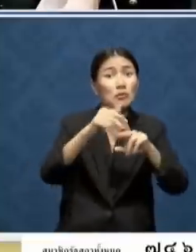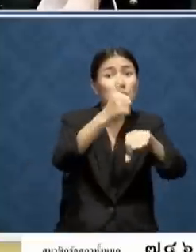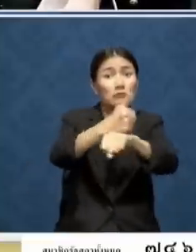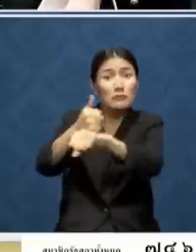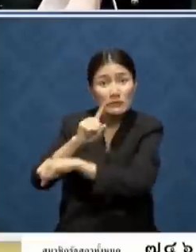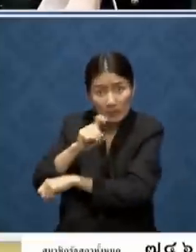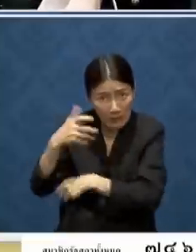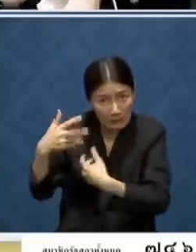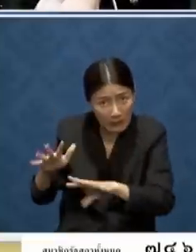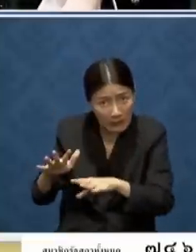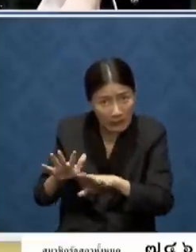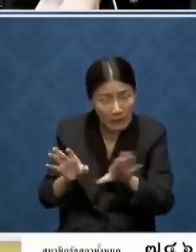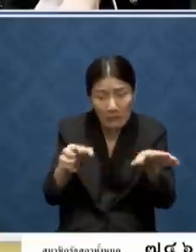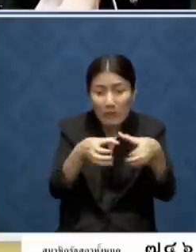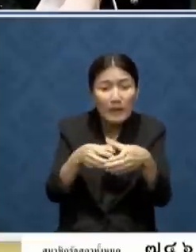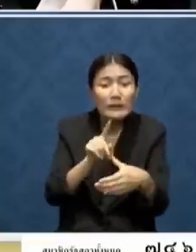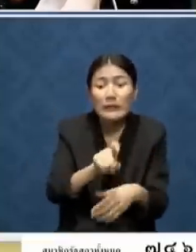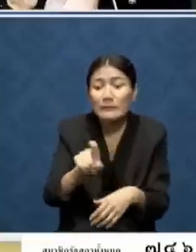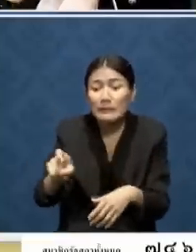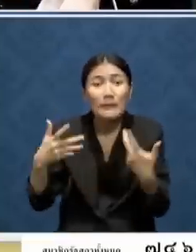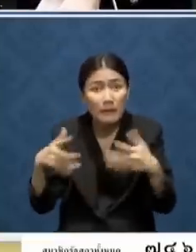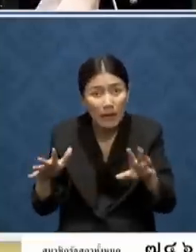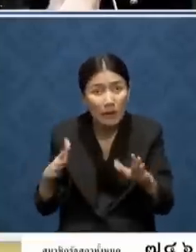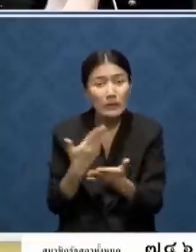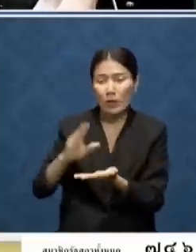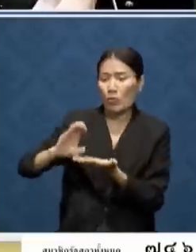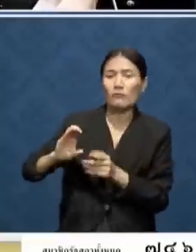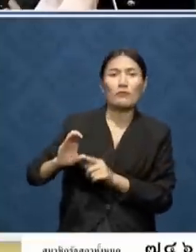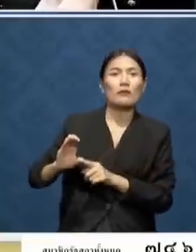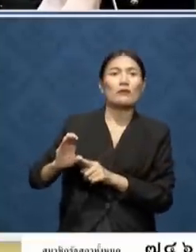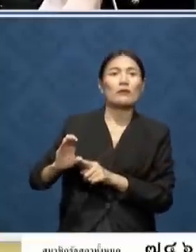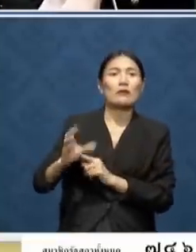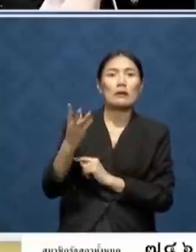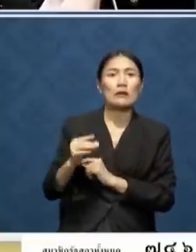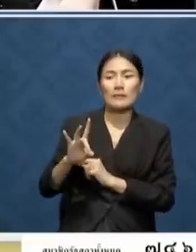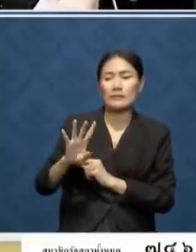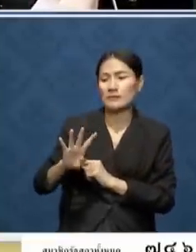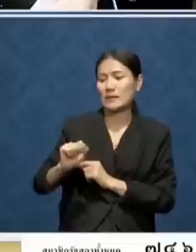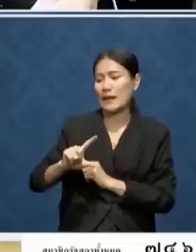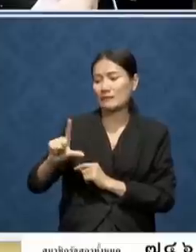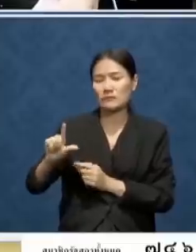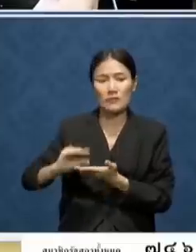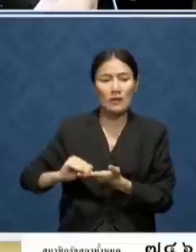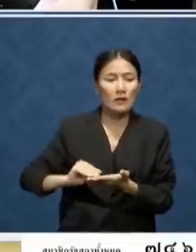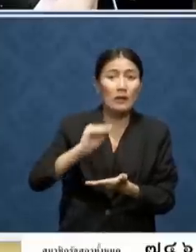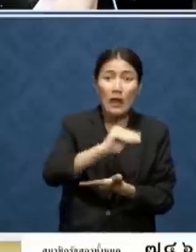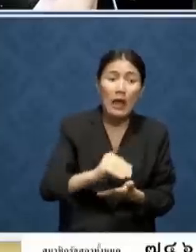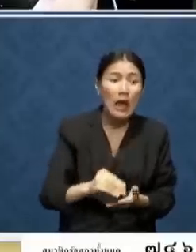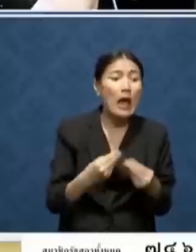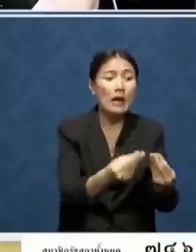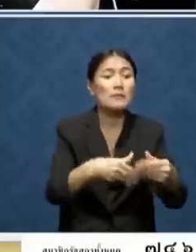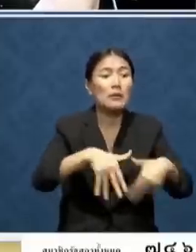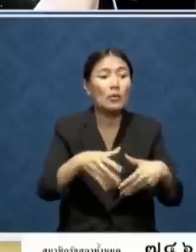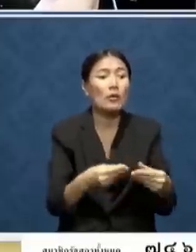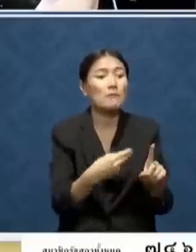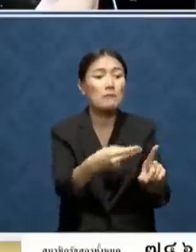ร่วมรัฐบาลหรรือยังคะว่าจะเอางบโครงการทั้งหมดมาลง Digital walletต่อมาค่ะ